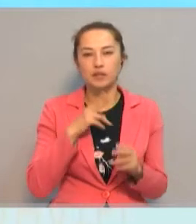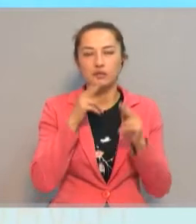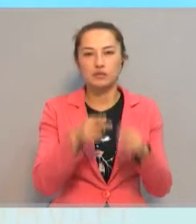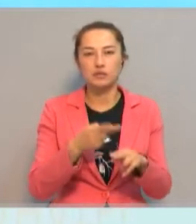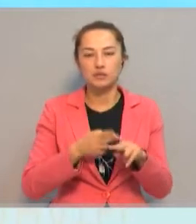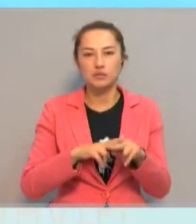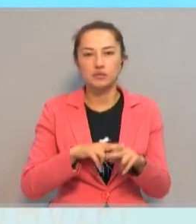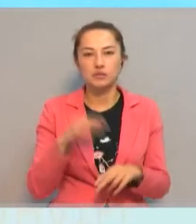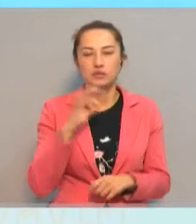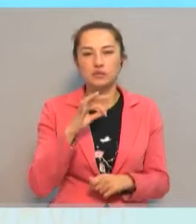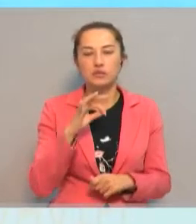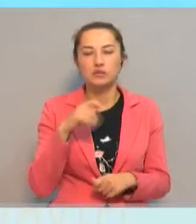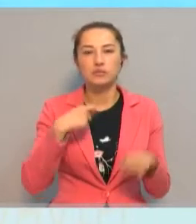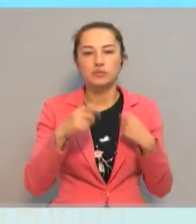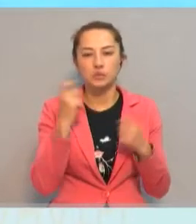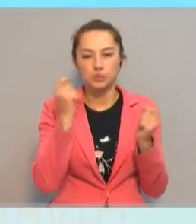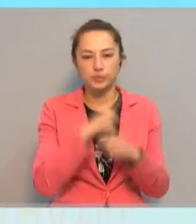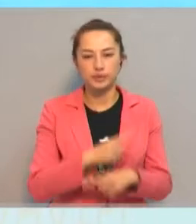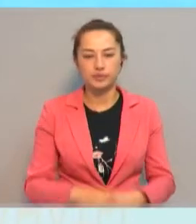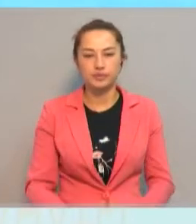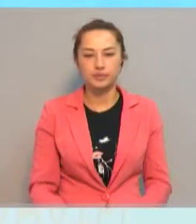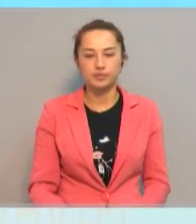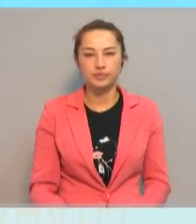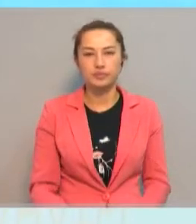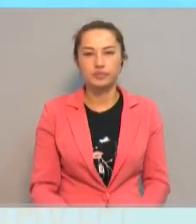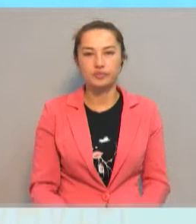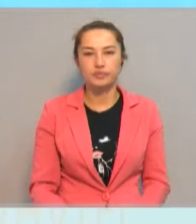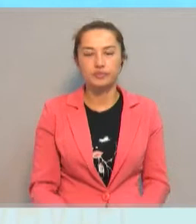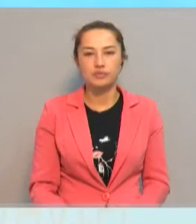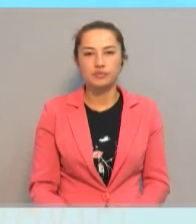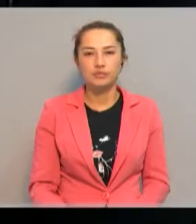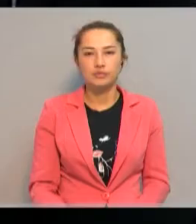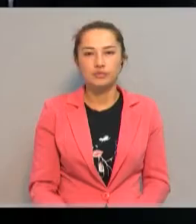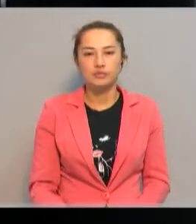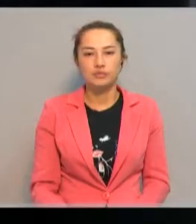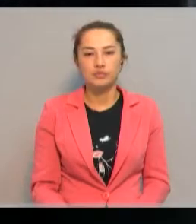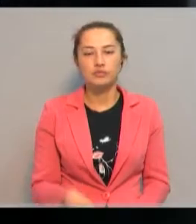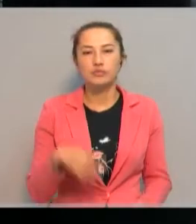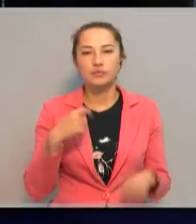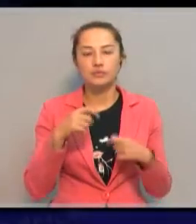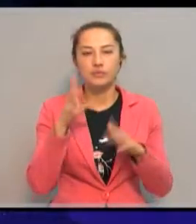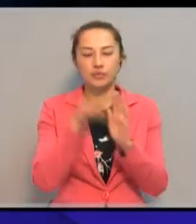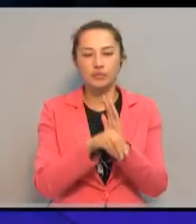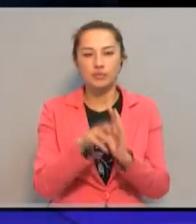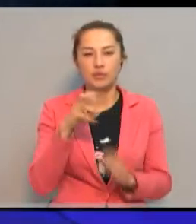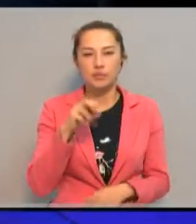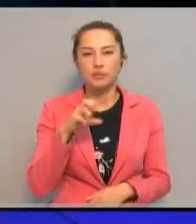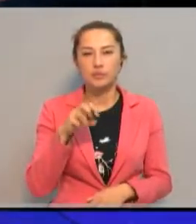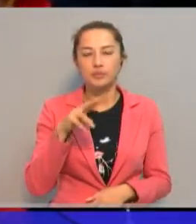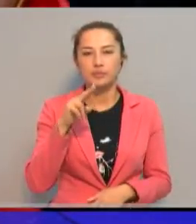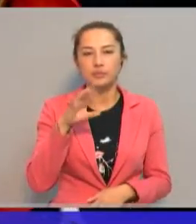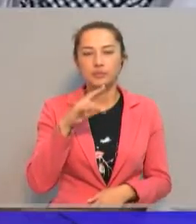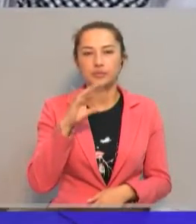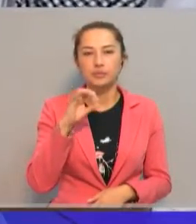Көтерме маркеттің кең таңдауын әріптесім Наскен Скандар көріп қайтты. Нарықта 2 жылдан бері мама подиум атауымен